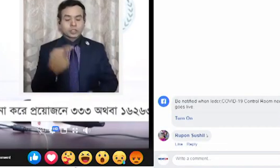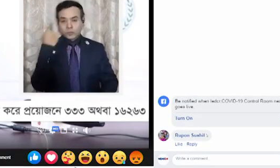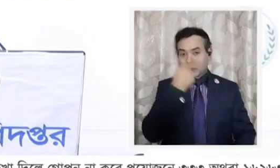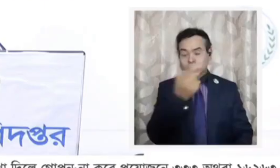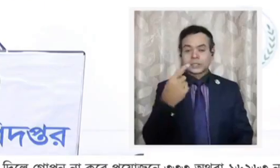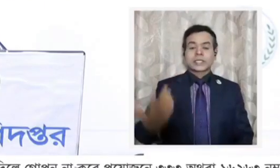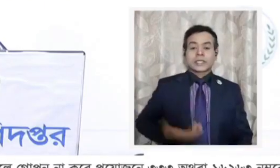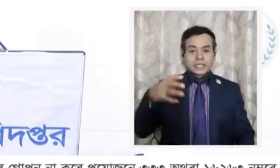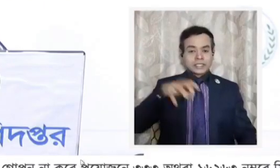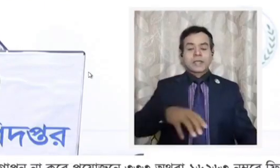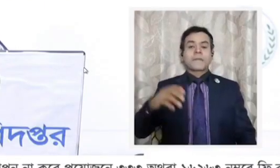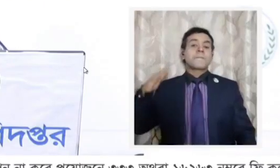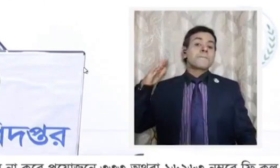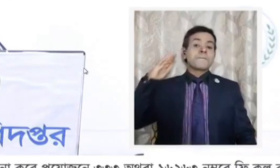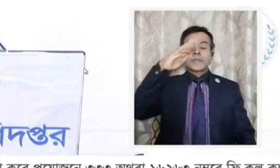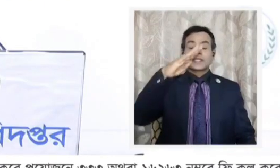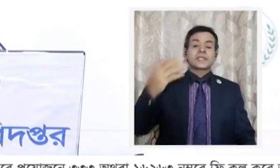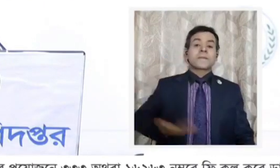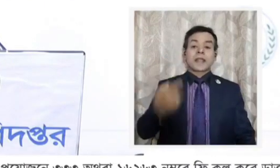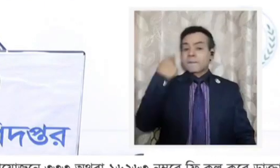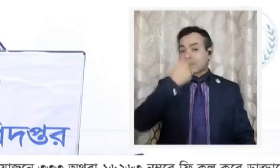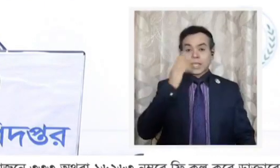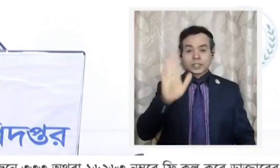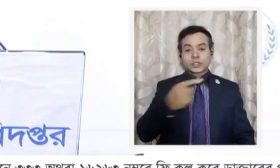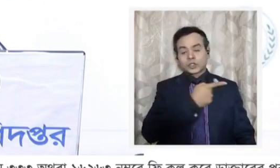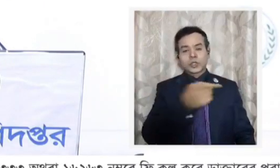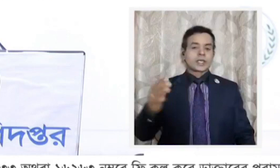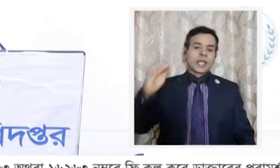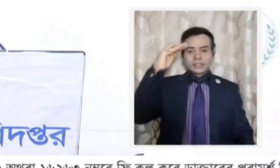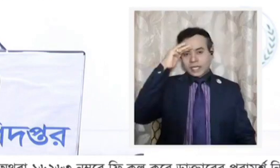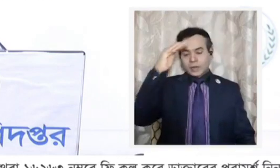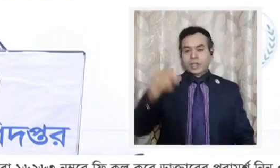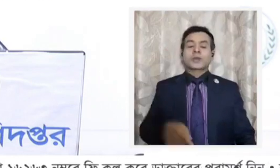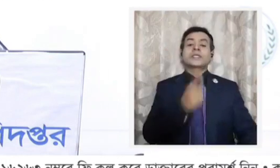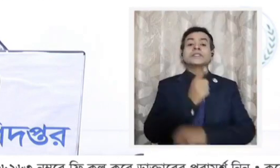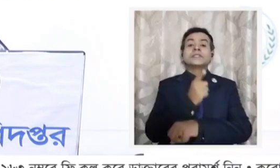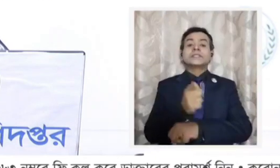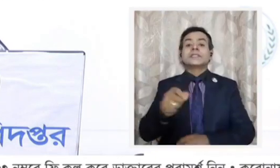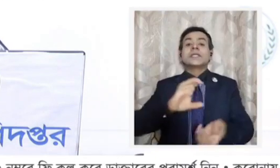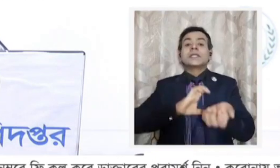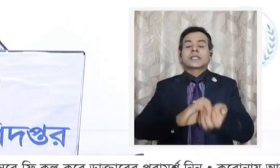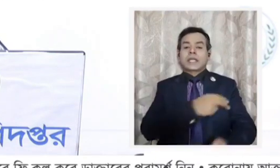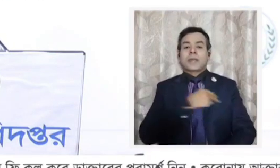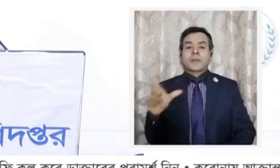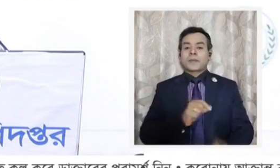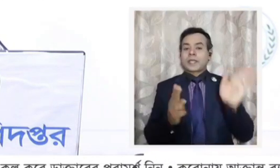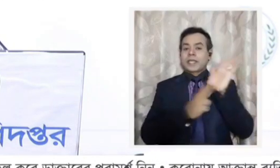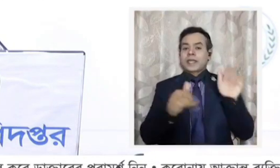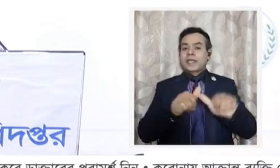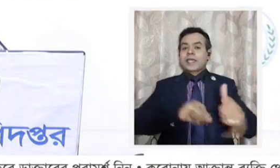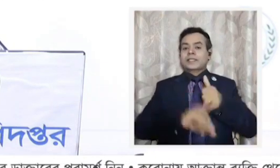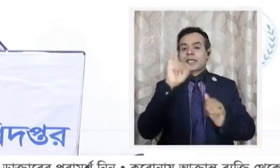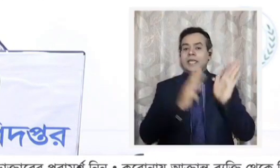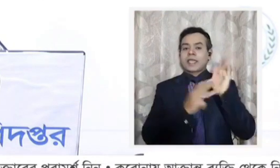प्रिय सांबादिक भाई बोनेरा सम्मानित दर्शक श्रोताबृंद देशवासी एवं प्रवासी भाई बोनेरा